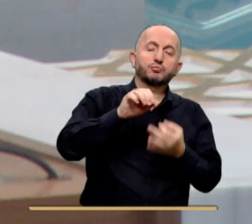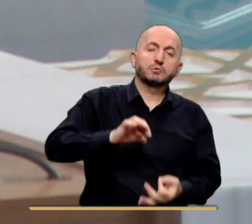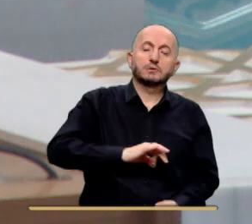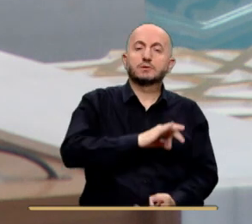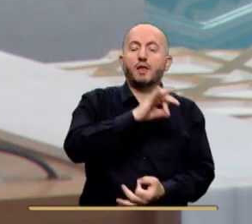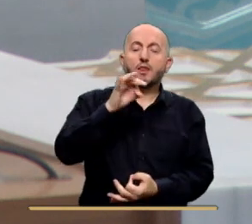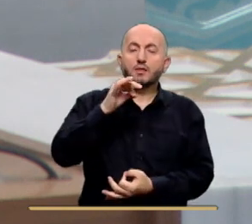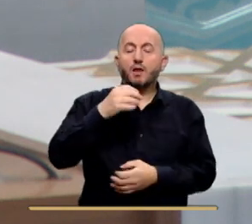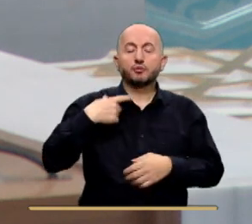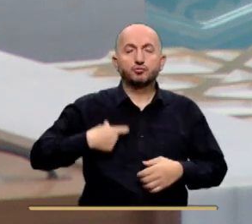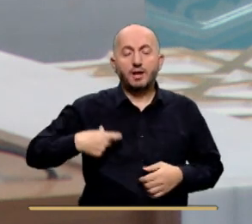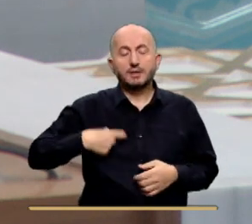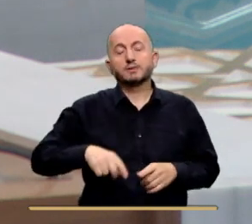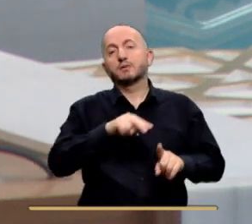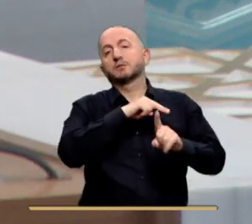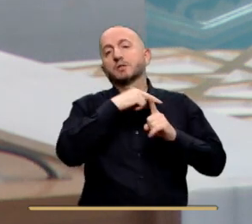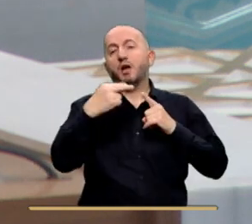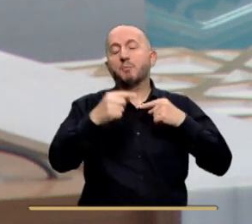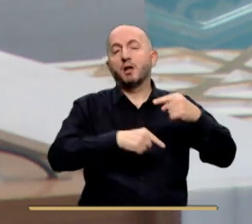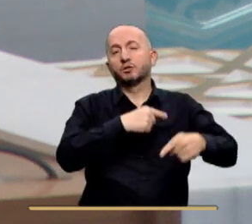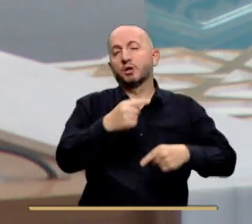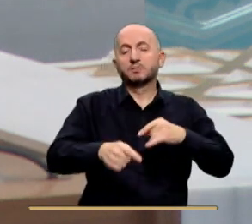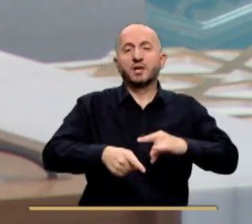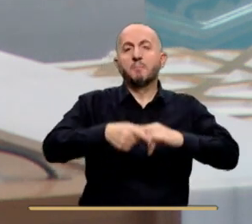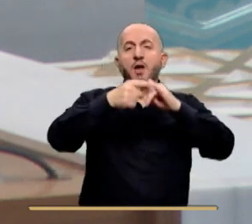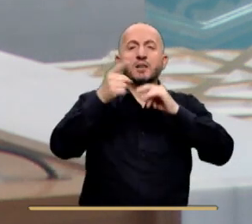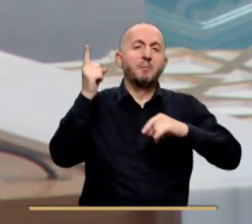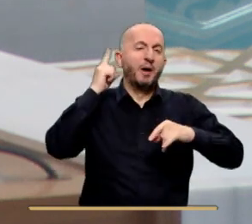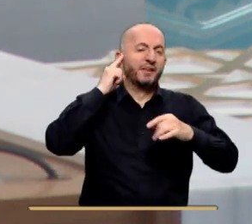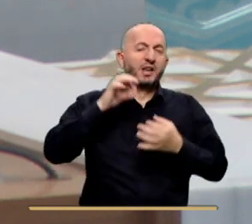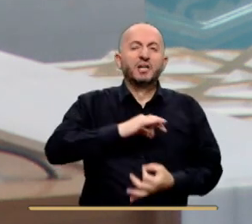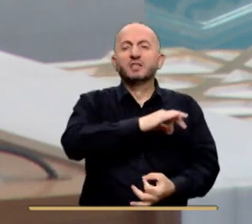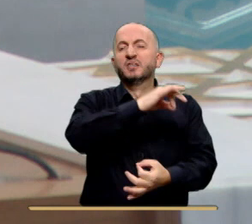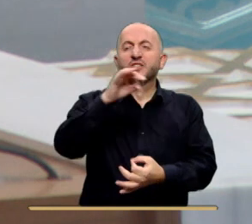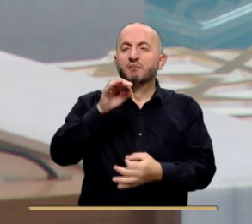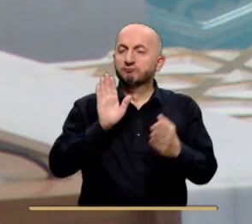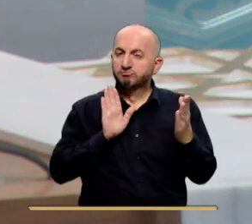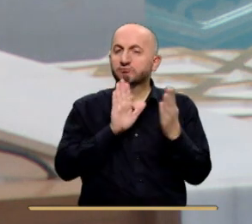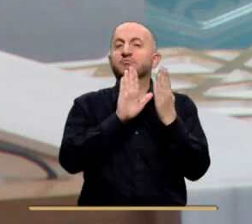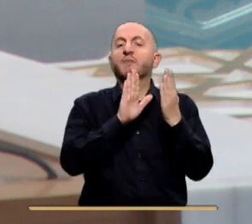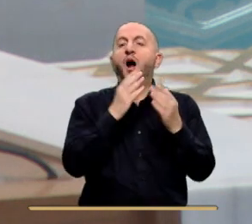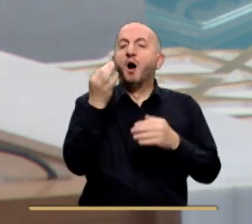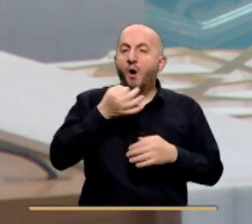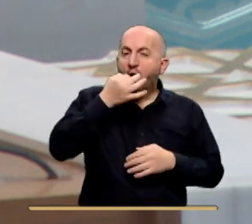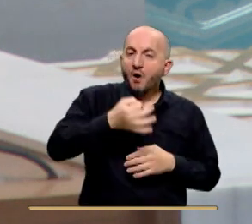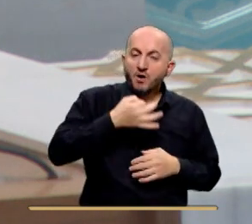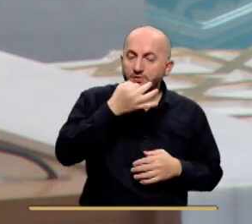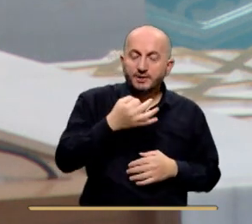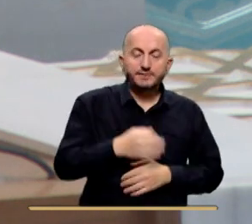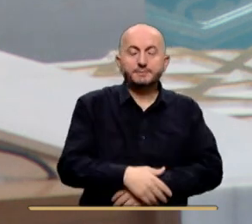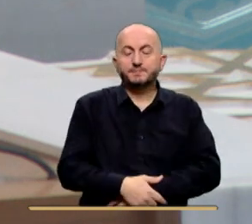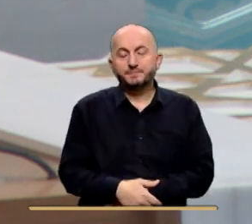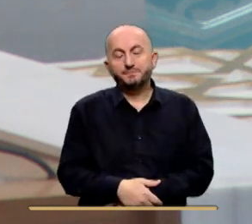insanlığa, özellikle sahabe dönemindeki Mekke Medine'deki insanlar direkt muhatabıdır, onlara okuyan,